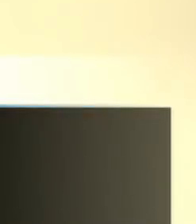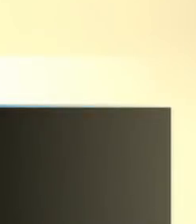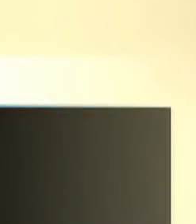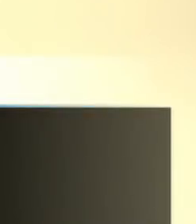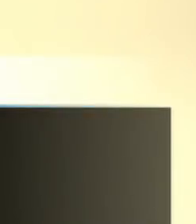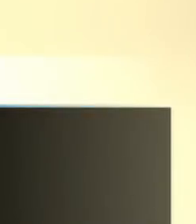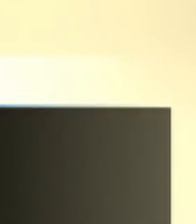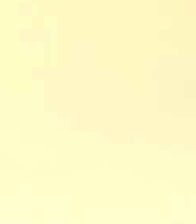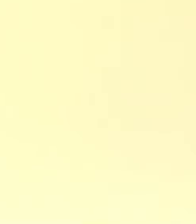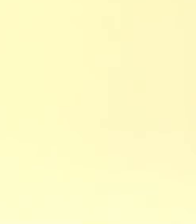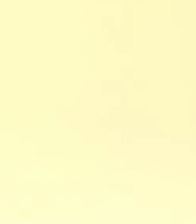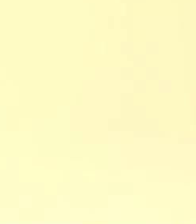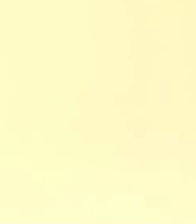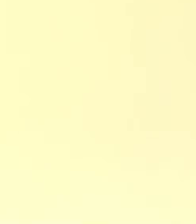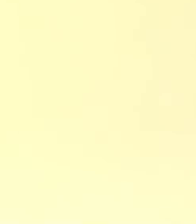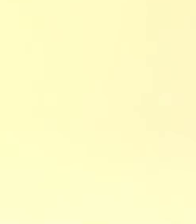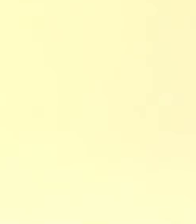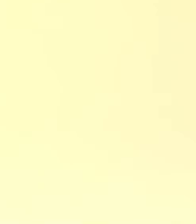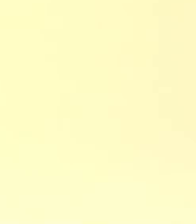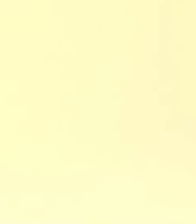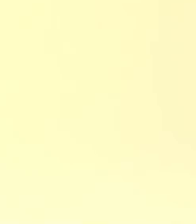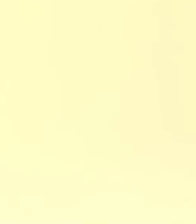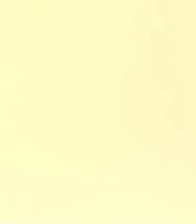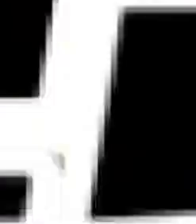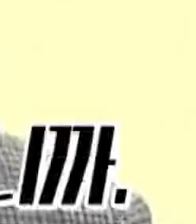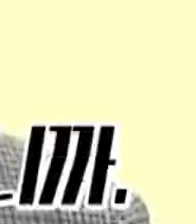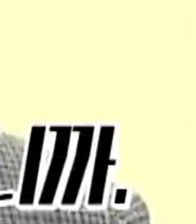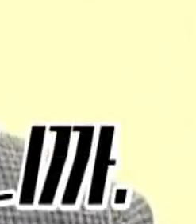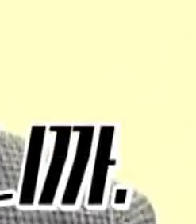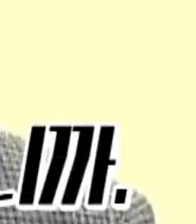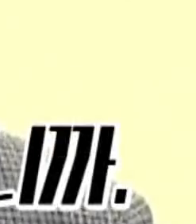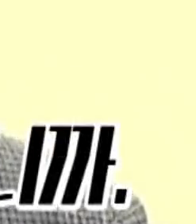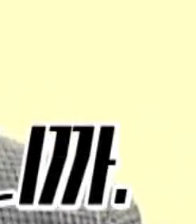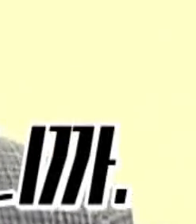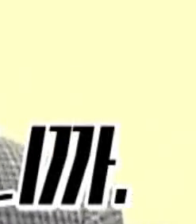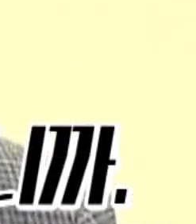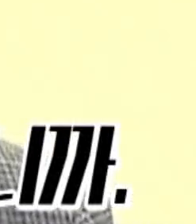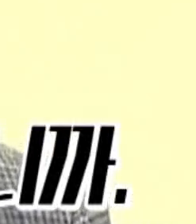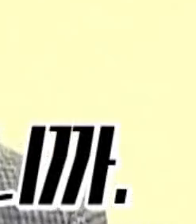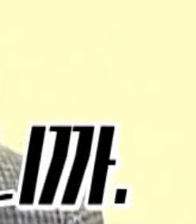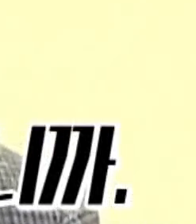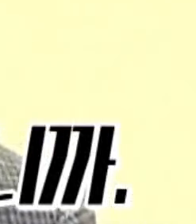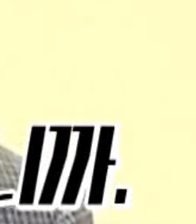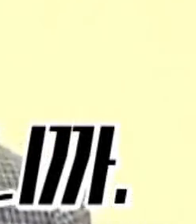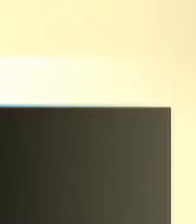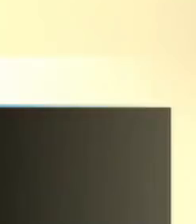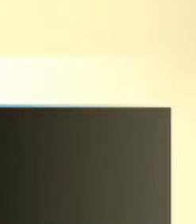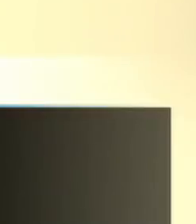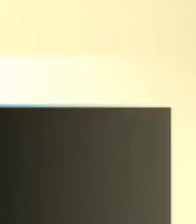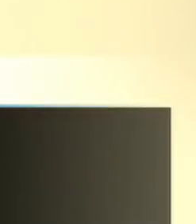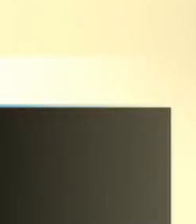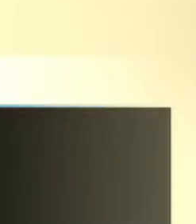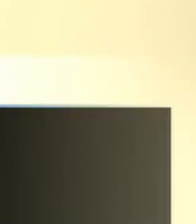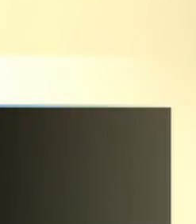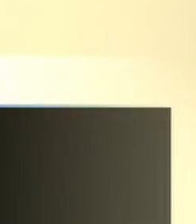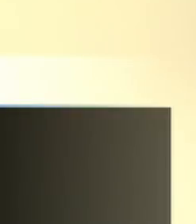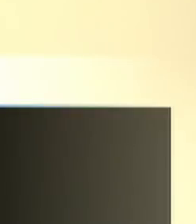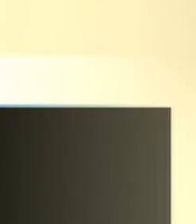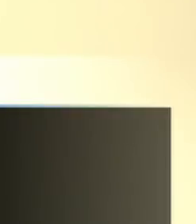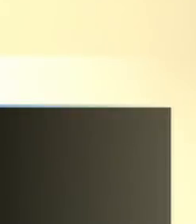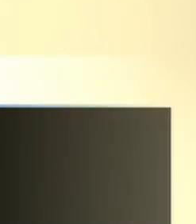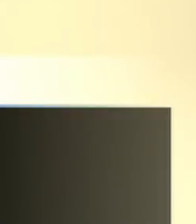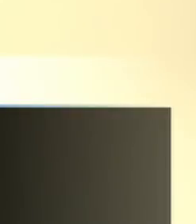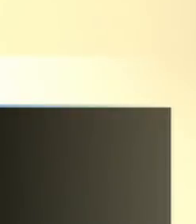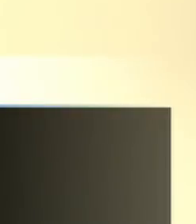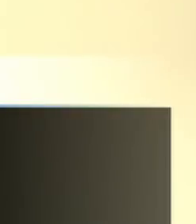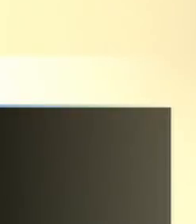지금 당장 일어나고 있는 알박기 인사만 보더라도 이게 우리 상식을 벗어나도 한참 벗어나지 않습니까? 그래서 온